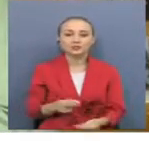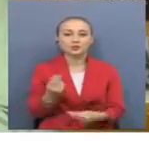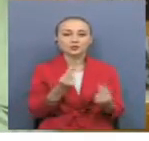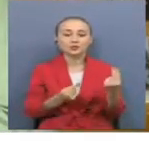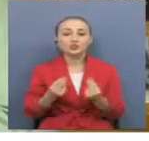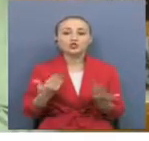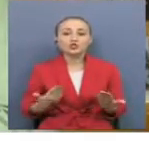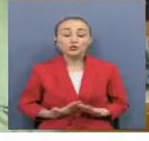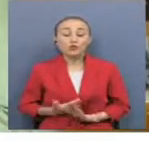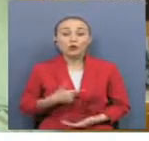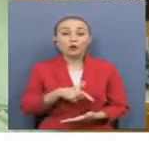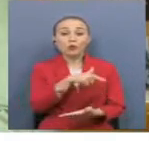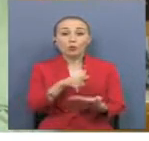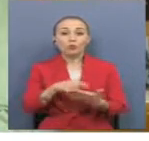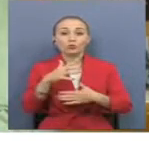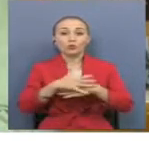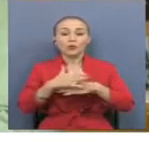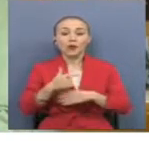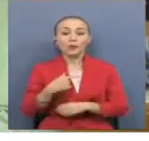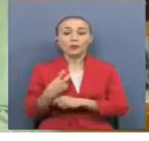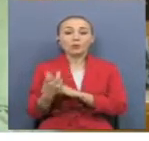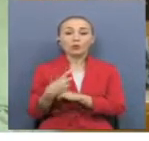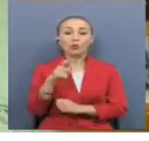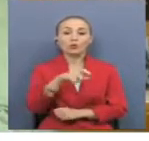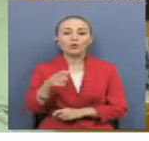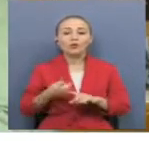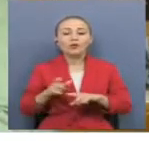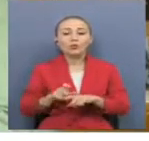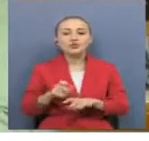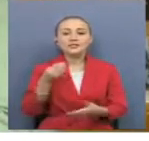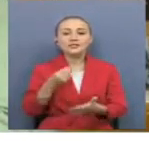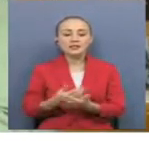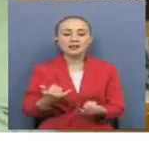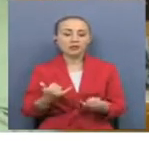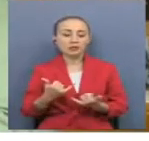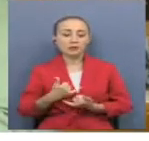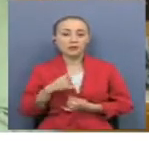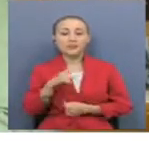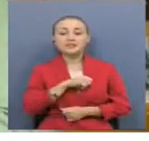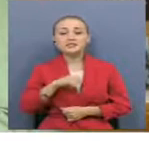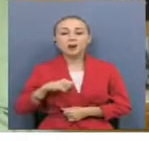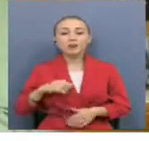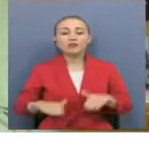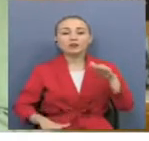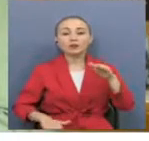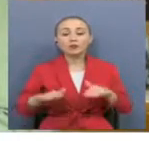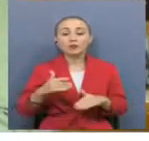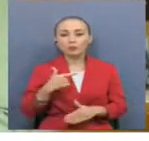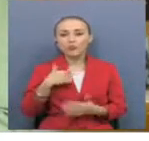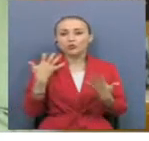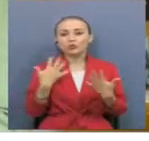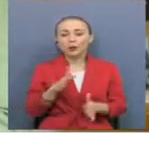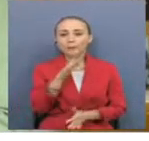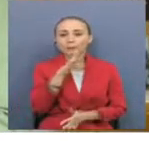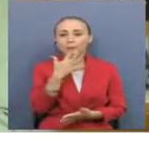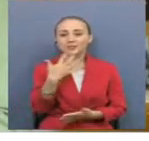тауып, өнер сүйер адамдардың көңілінен шығып жатсам, бұл мен үшін баға жетпес байлық. Жасымда 53-ке келді. Бұдан асқан